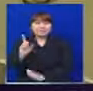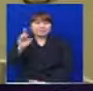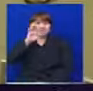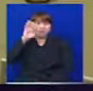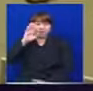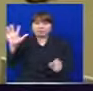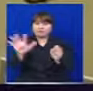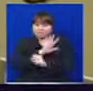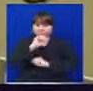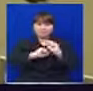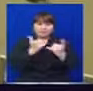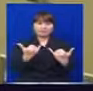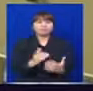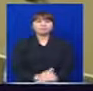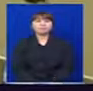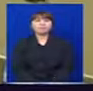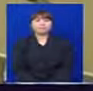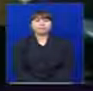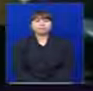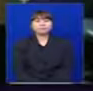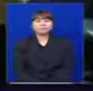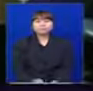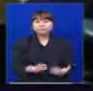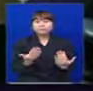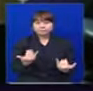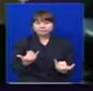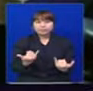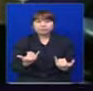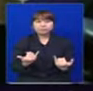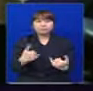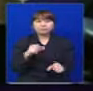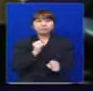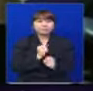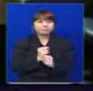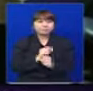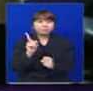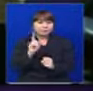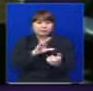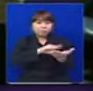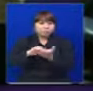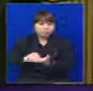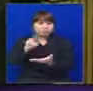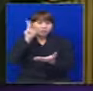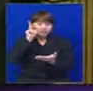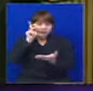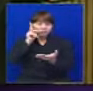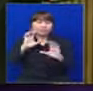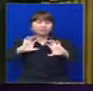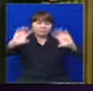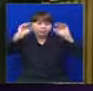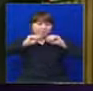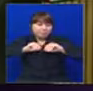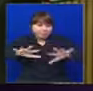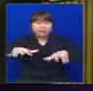ปีนี้ขณะเดียวกันยังคงยืนหยัดทำหน้าที่เผยแพร่ข้อมูลข่าวสารจากรัฐสู่ประชาช